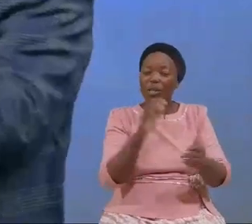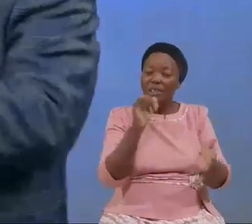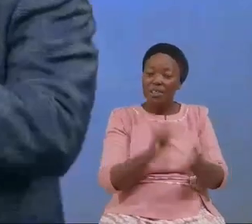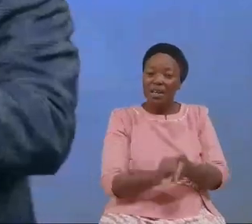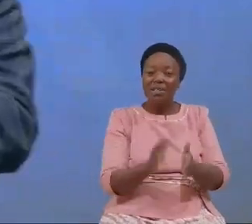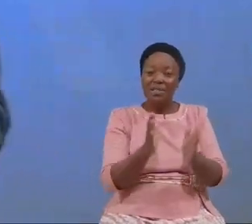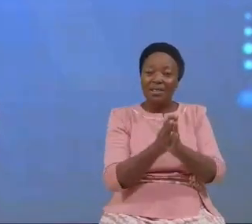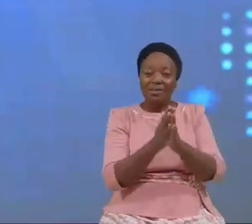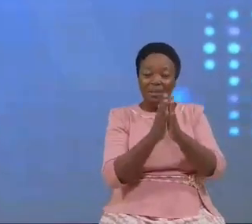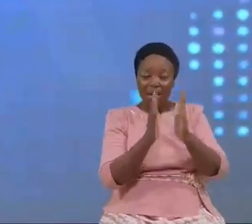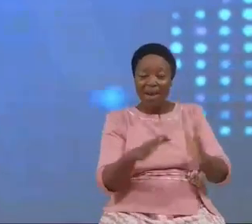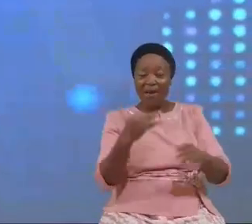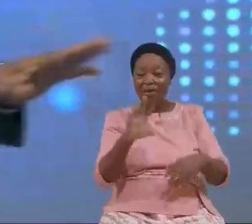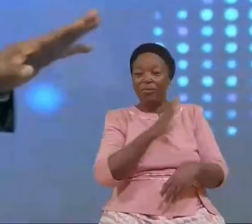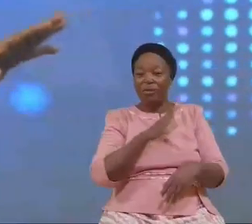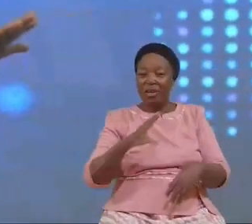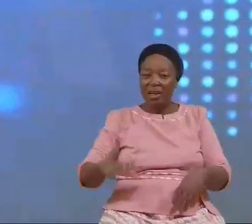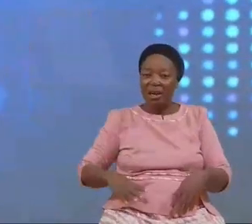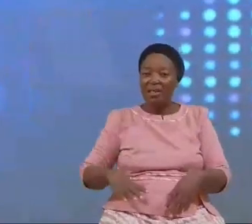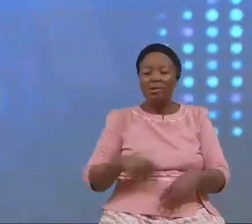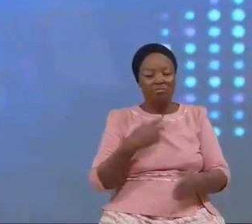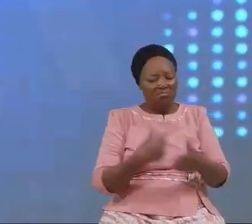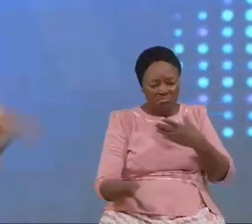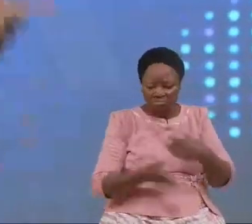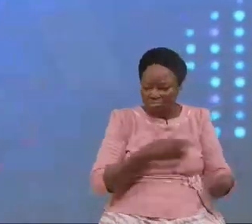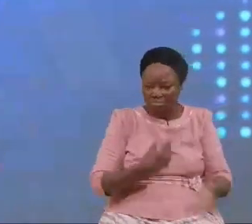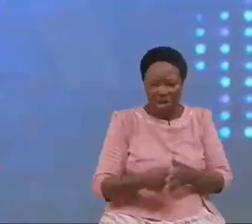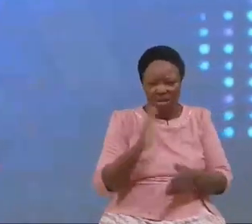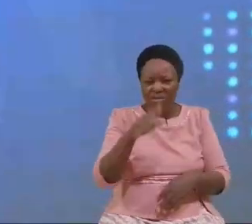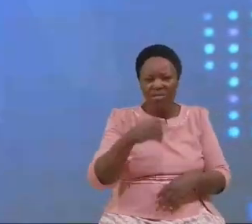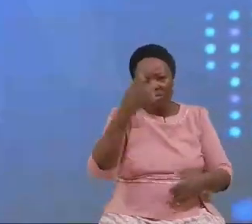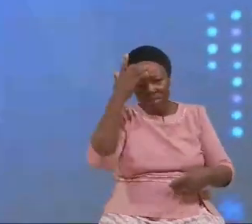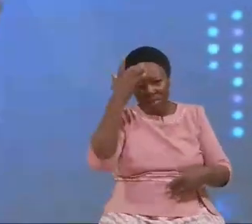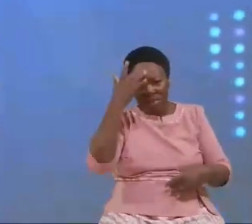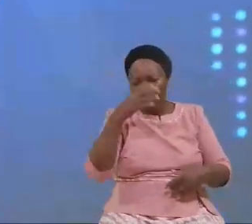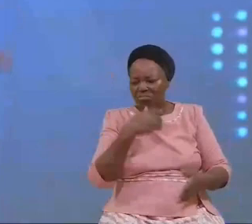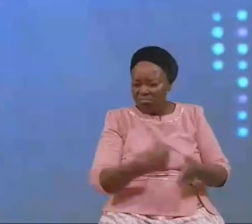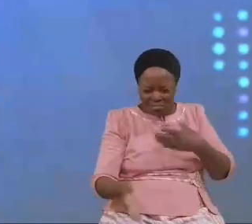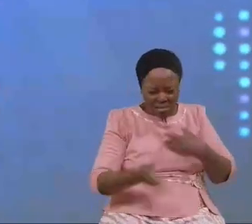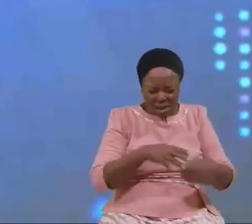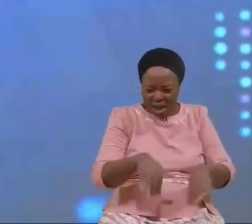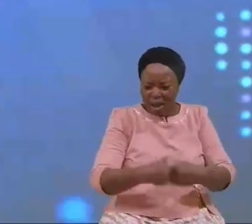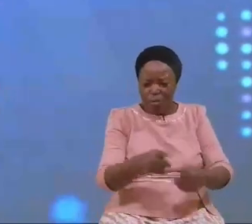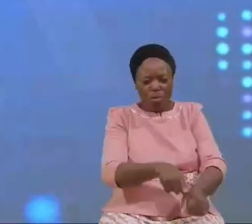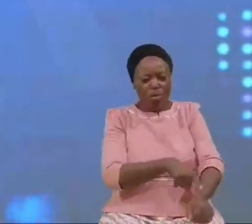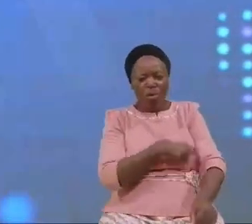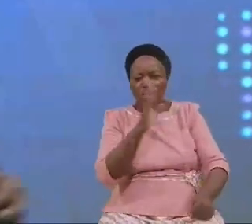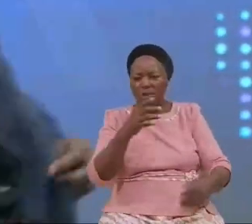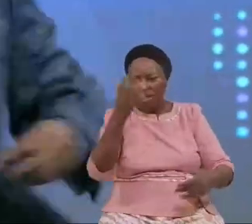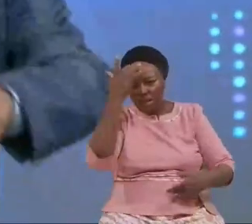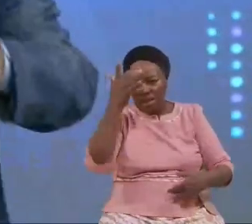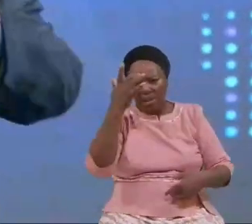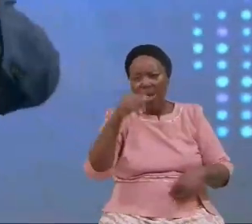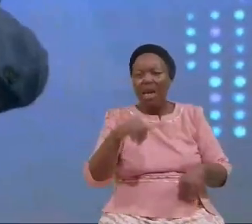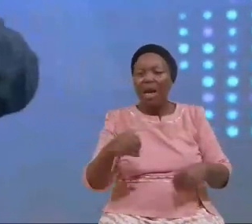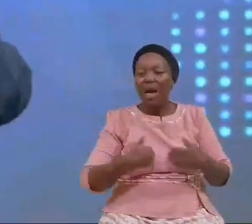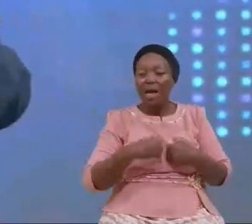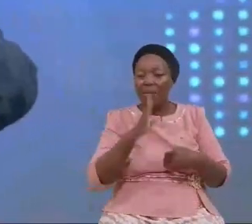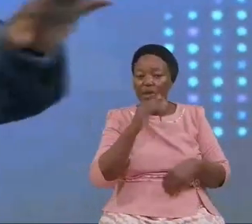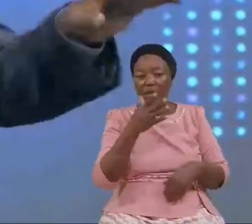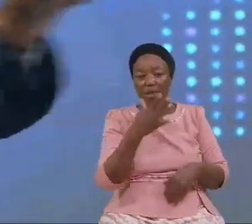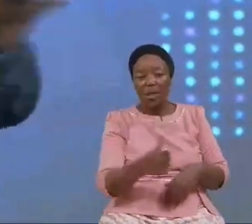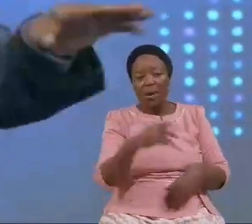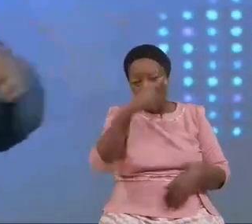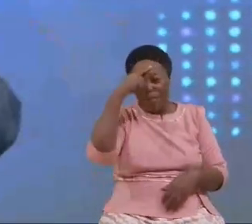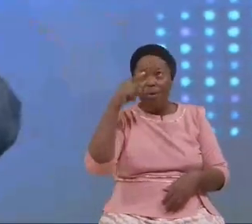intersection de Christophe quel que soit ta maladie quel que soit la durée de la maladie parce